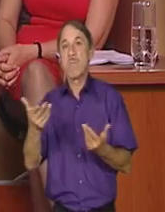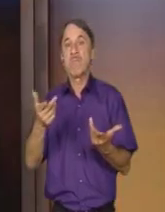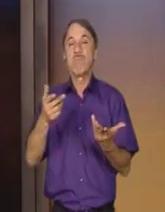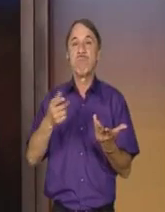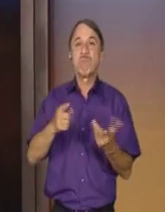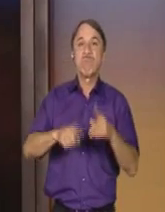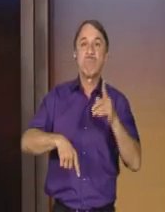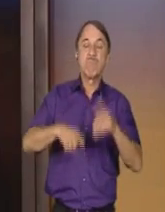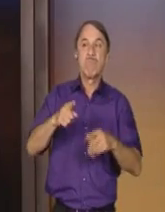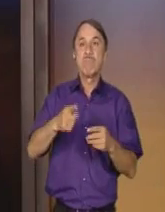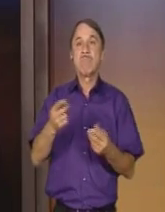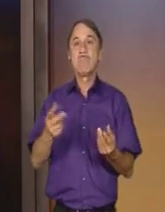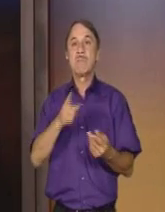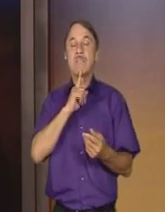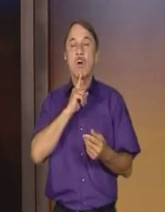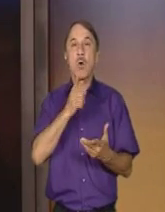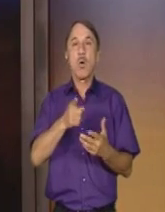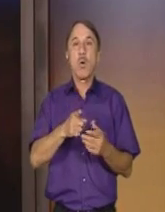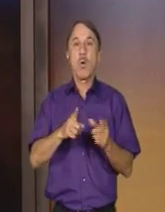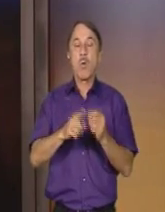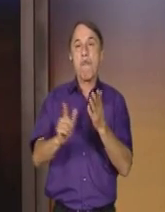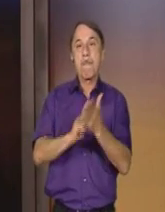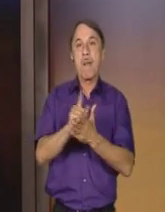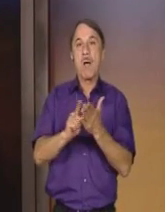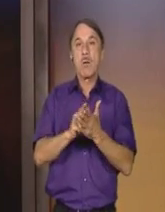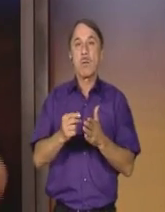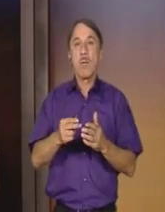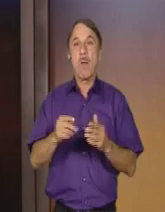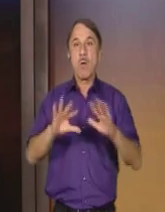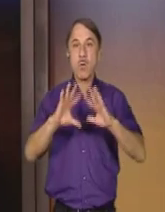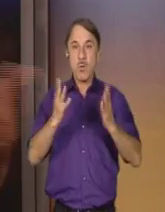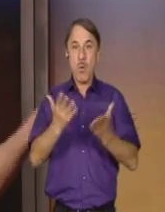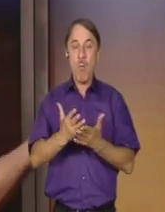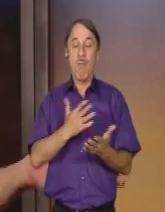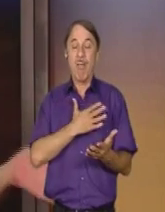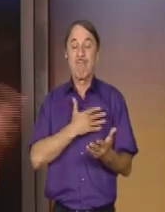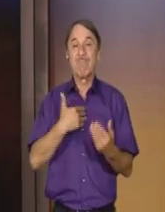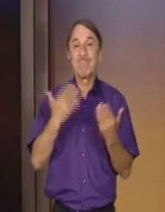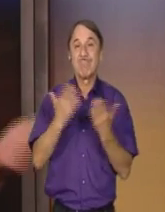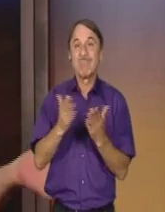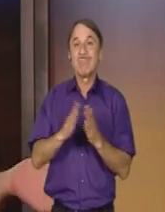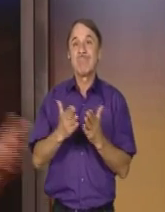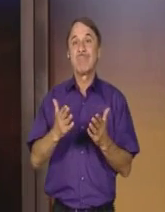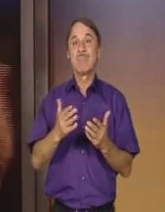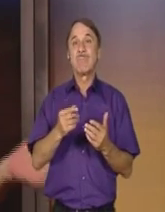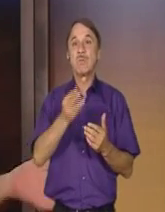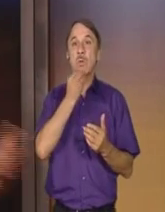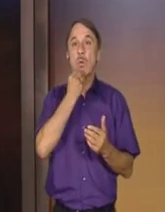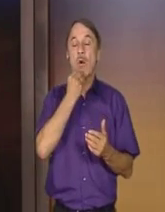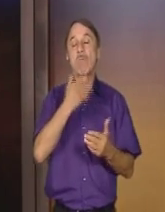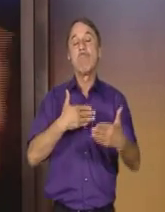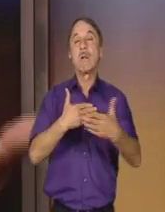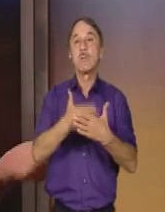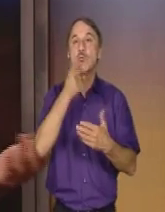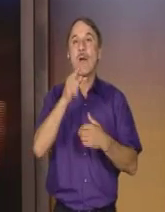Knjiga gubi, evo, ove španske i turske serije mogu kompletno da prebrišu onu sentimentalnu književnost, beletristiku,